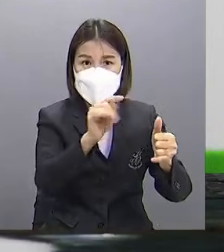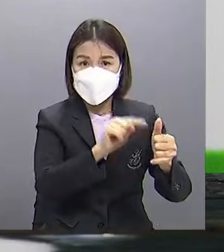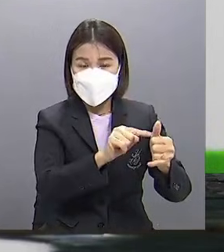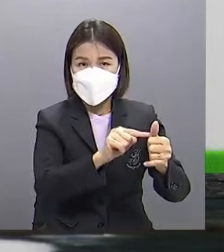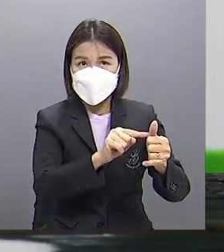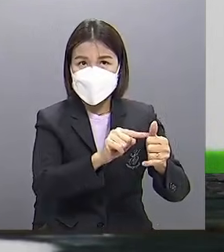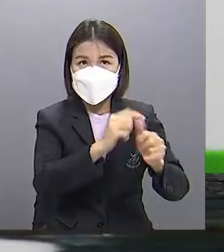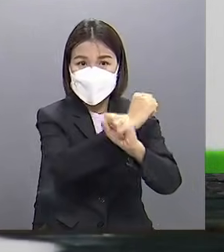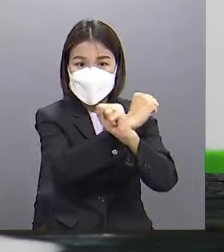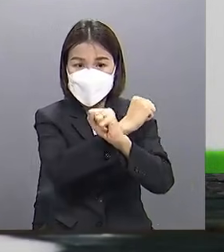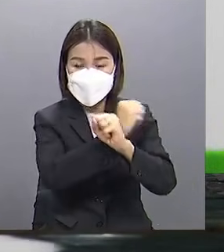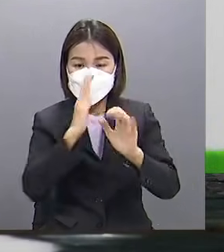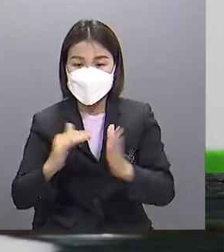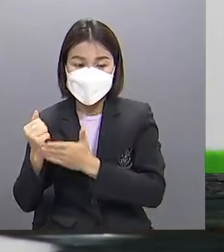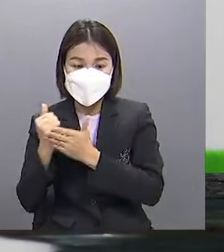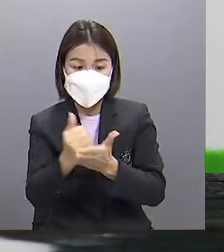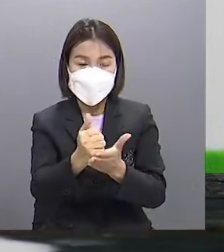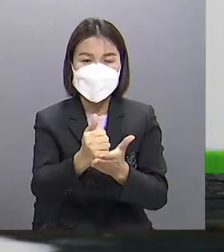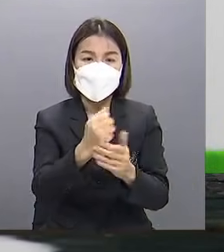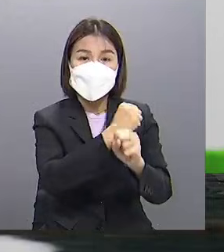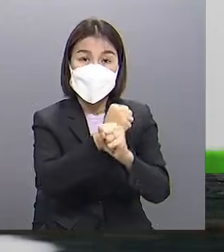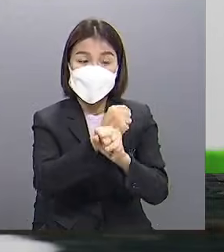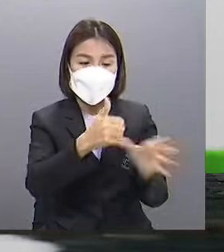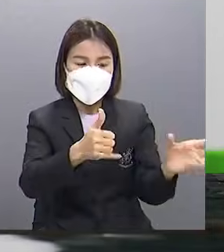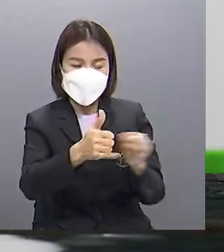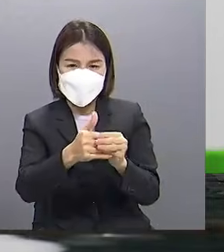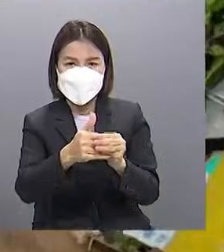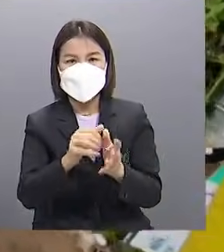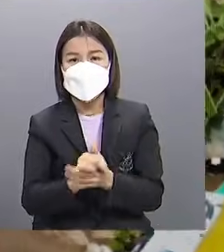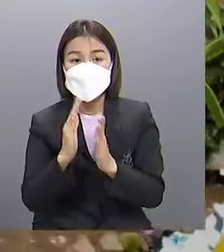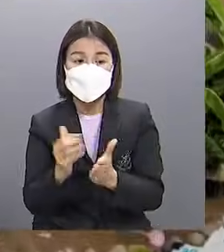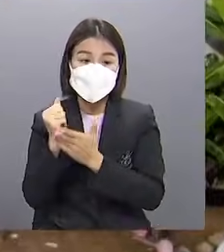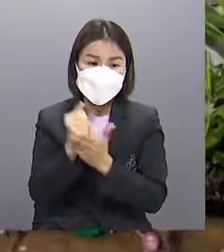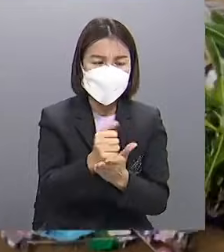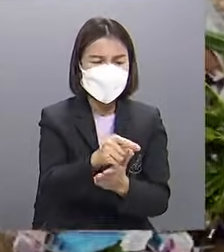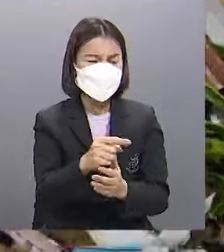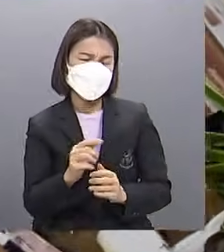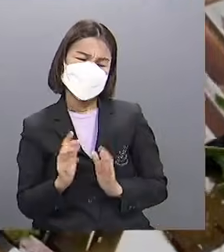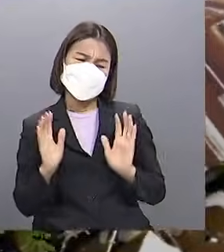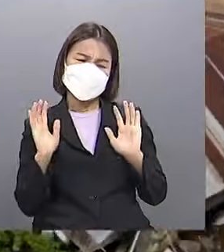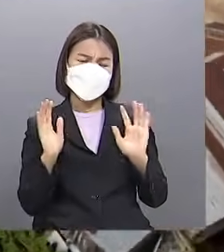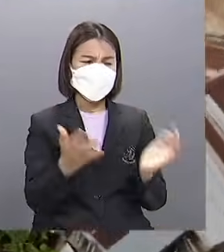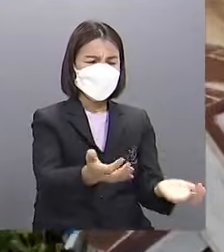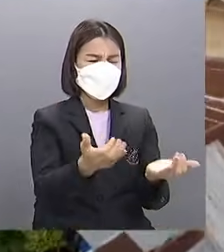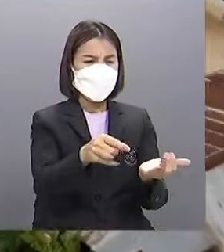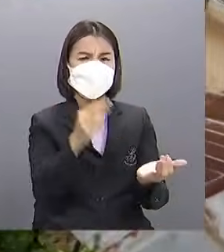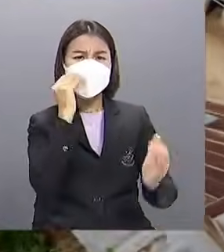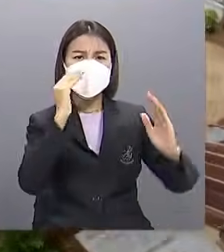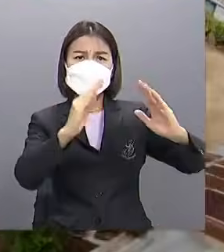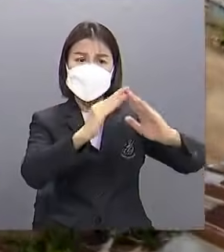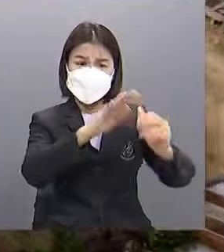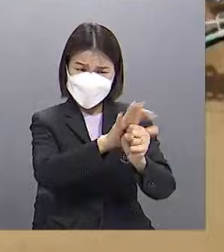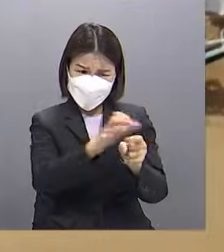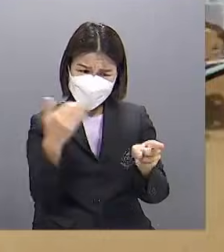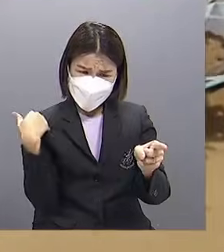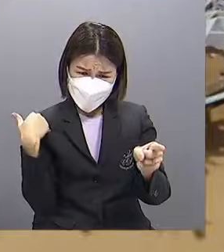ที่จะไปช่วยมูลนิธิต่างๆเนี่ยนะเขาจะไปช่วยเนี่ยเขาก็ไม่กล้าใช่ไหมถ้าไม่รู้ว่าไอ้บ้านหลังนี้ตกลงครอบครัวนี้คุณเป็นหรือไม่เป็น